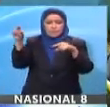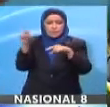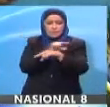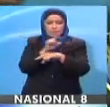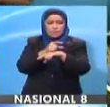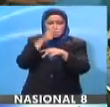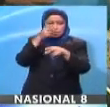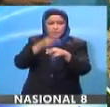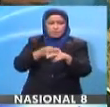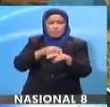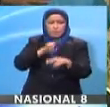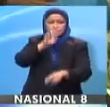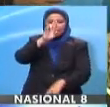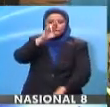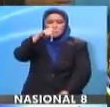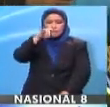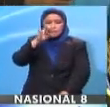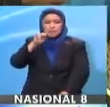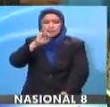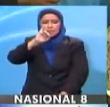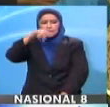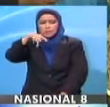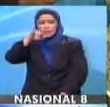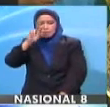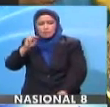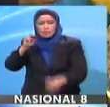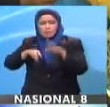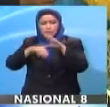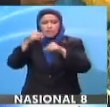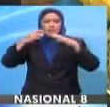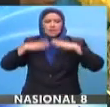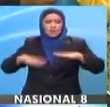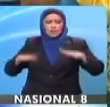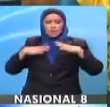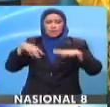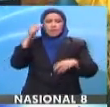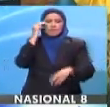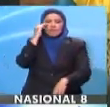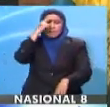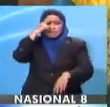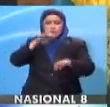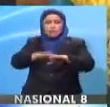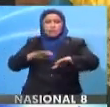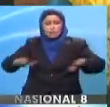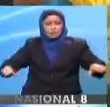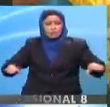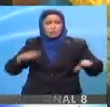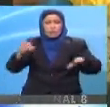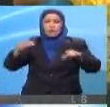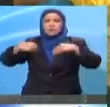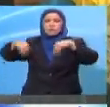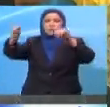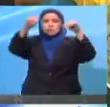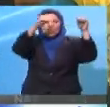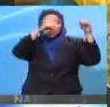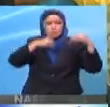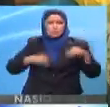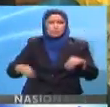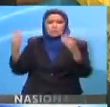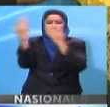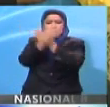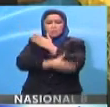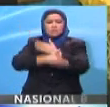Putrajaya dan dieluarkan baju Melayu untuk kanak-kanak dan dijual di seluruh jael satu